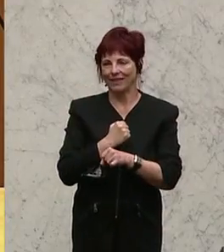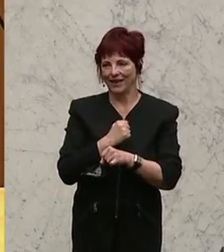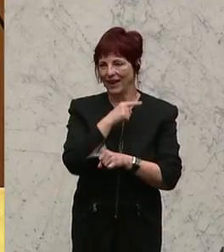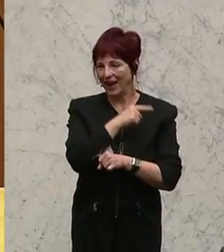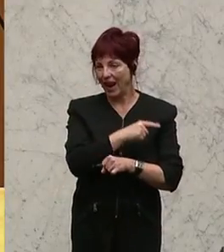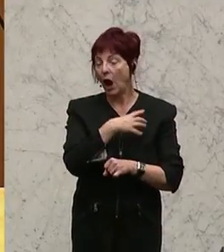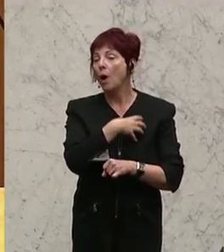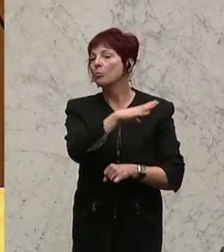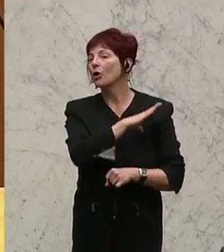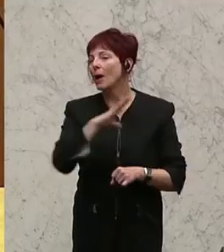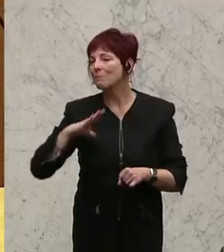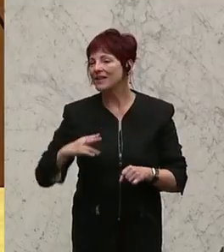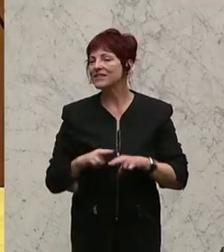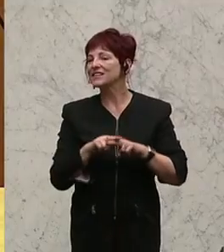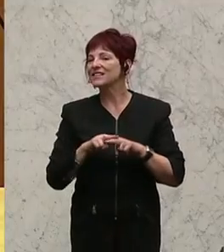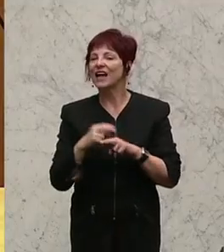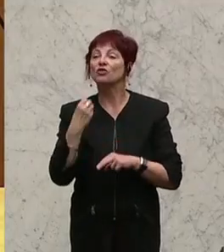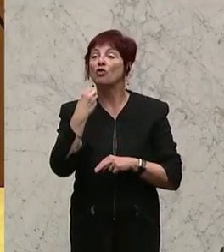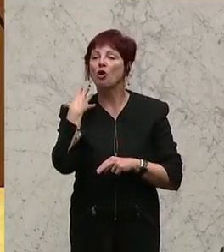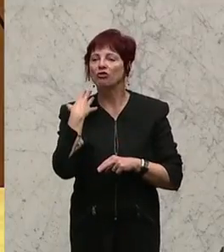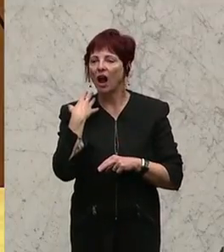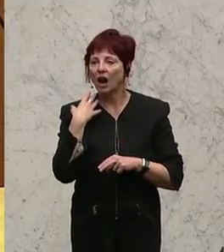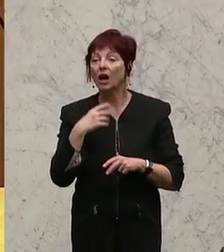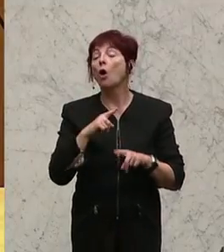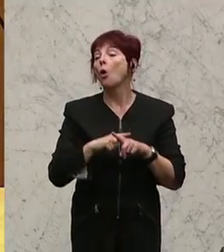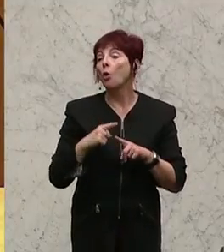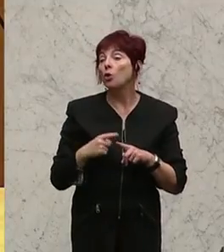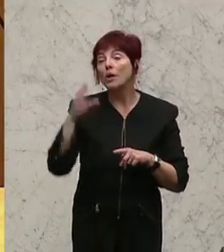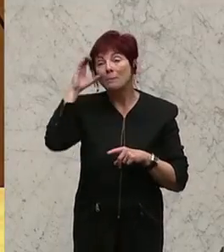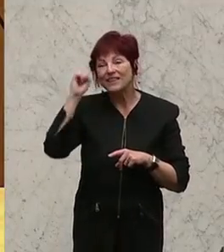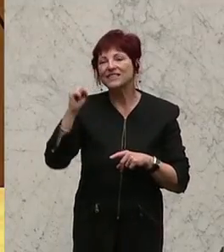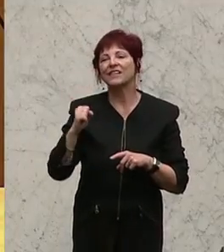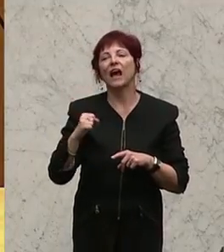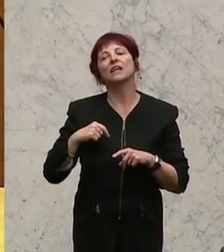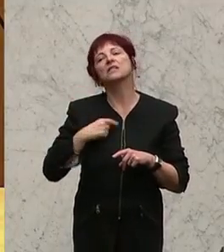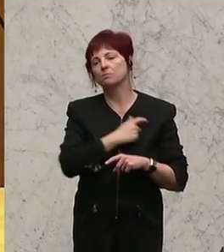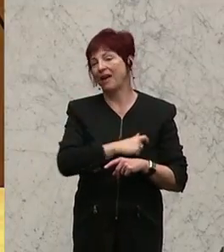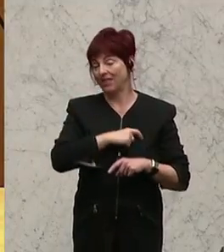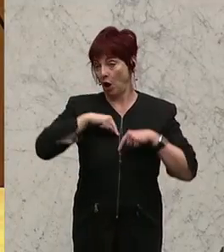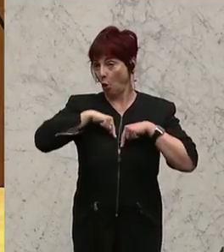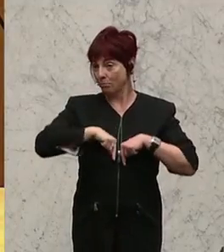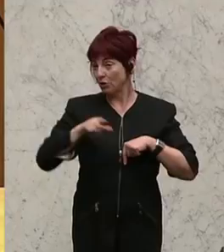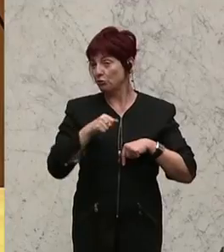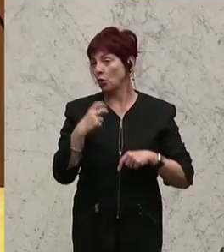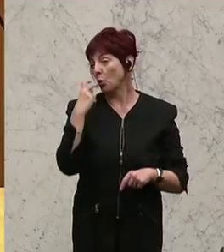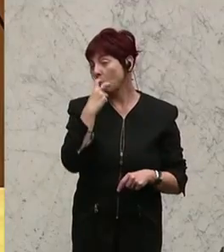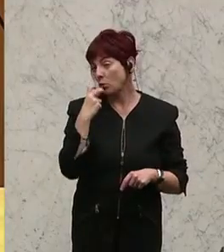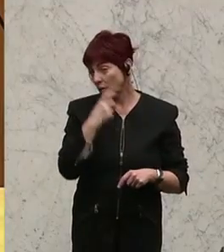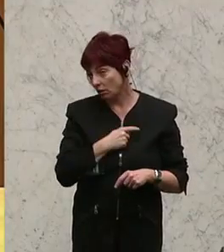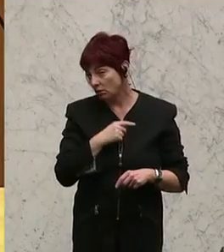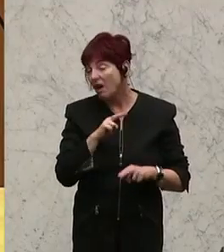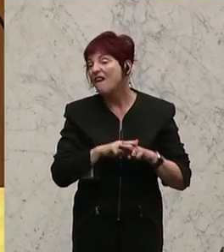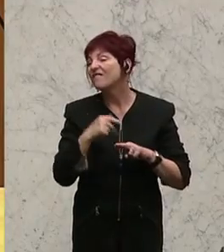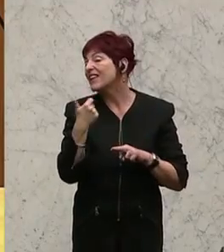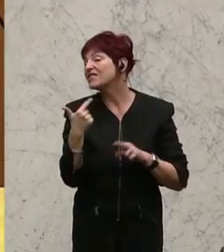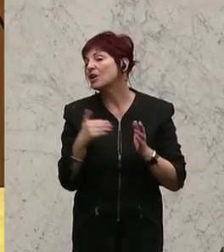St. Wolfgang? Kennt ihr den Bezirksparteiobmann von Gmunden? Und wenn er nicht 2015 zurücktreten hätte